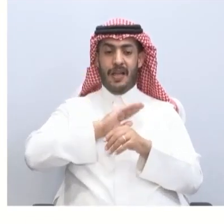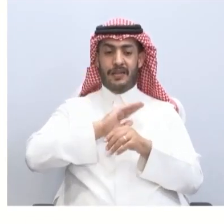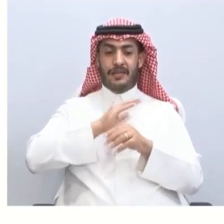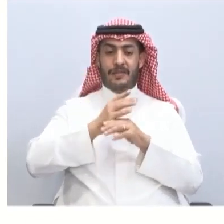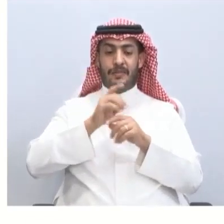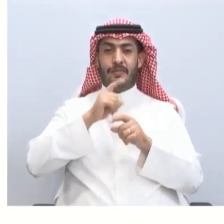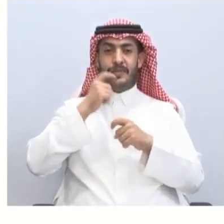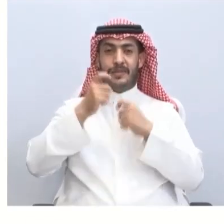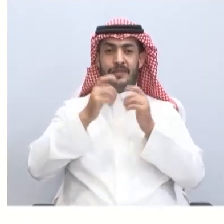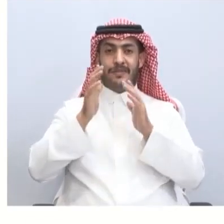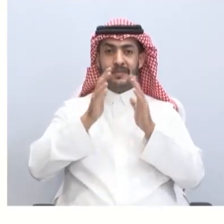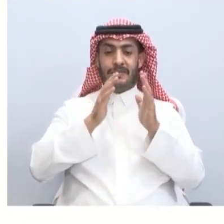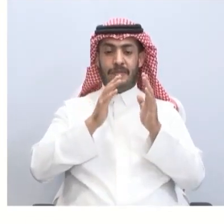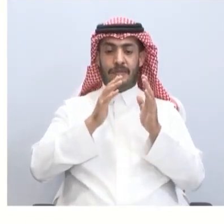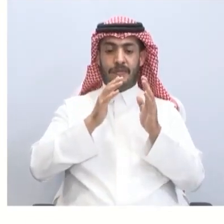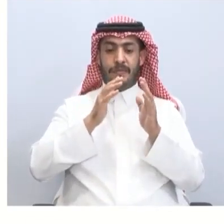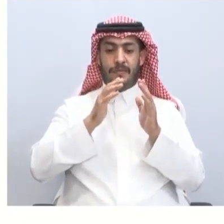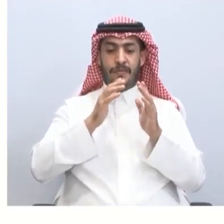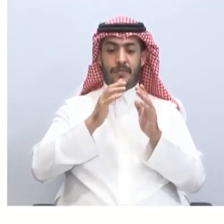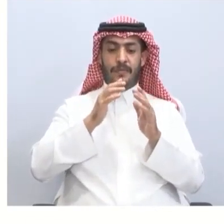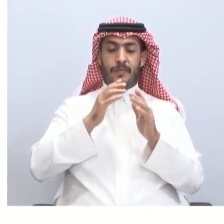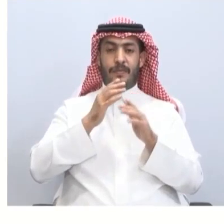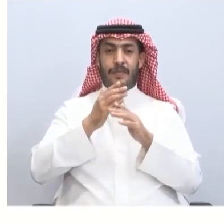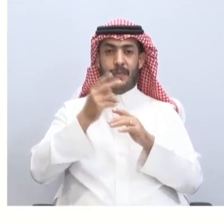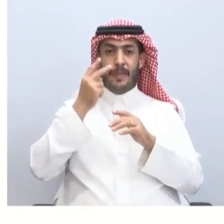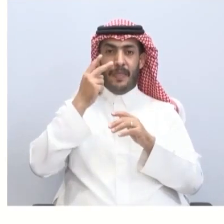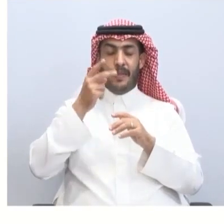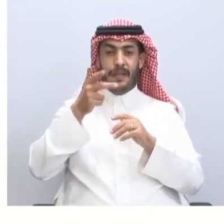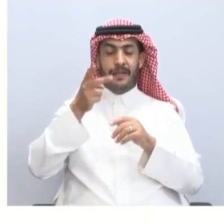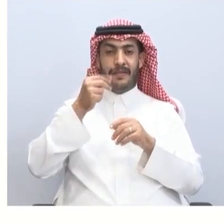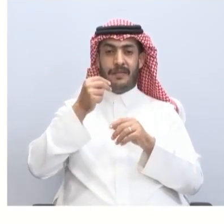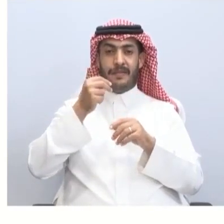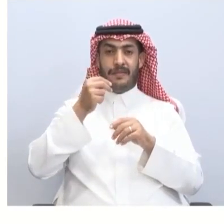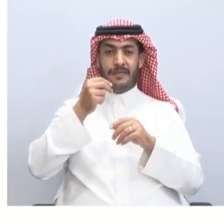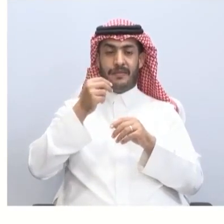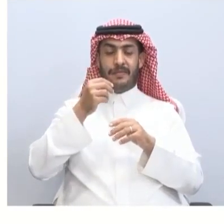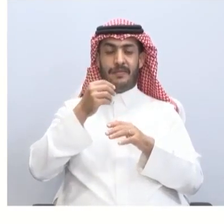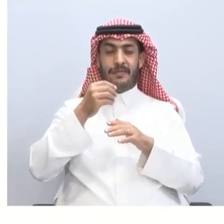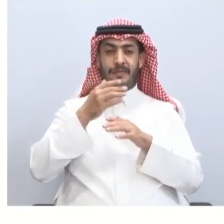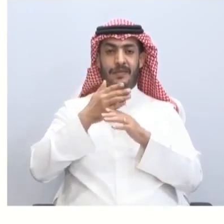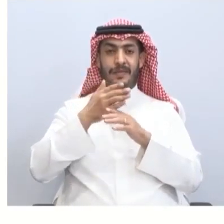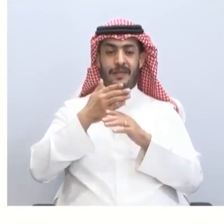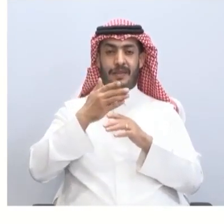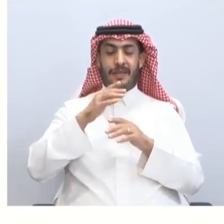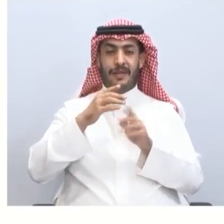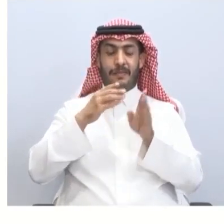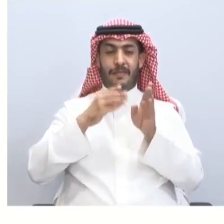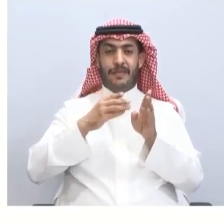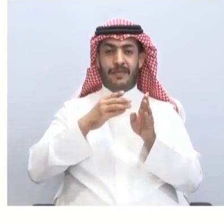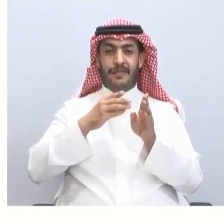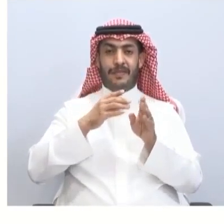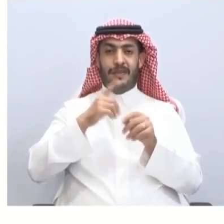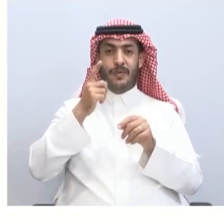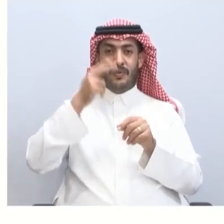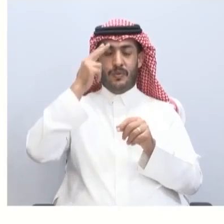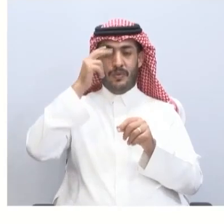في مواسم متعدده نلاحظ ان منعهم لا اتباع